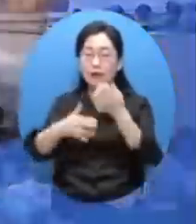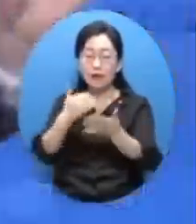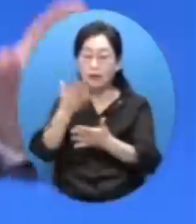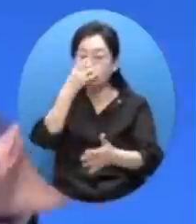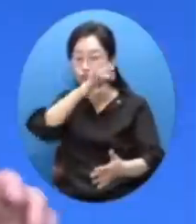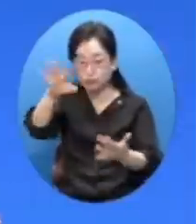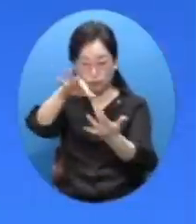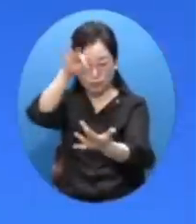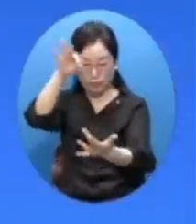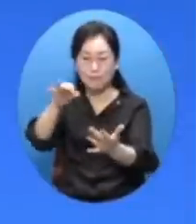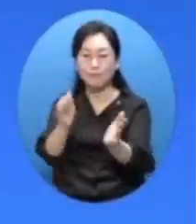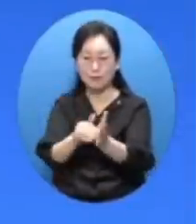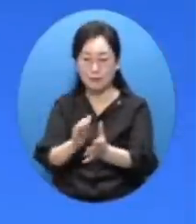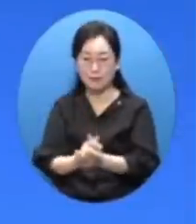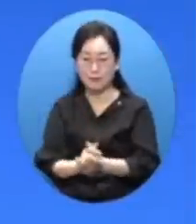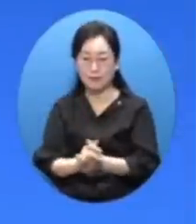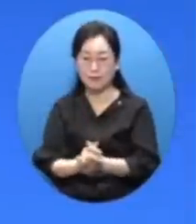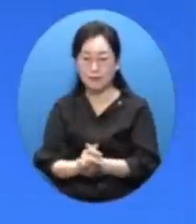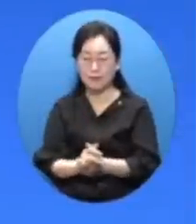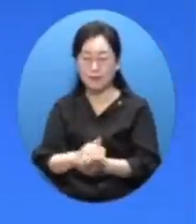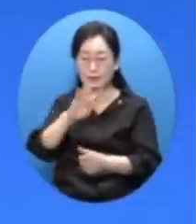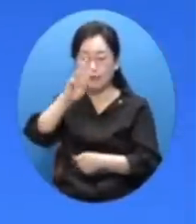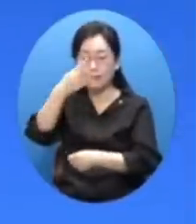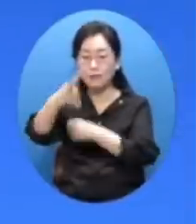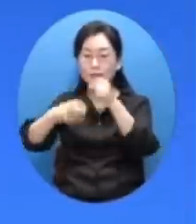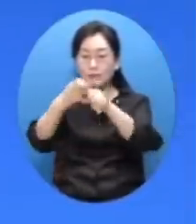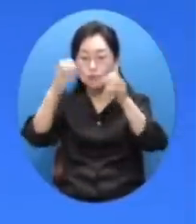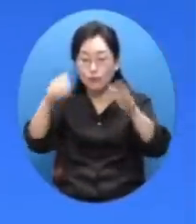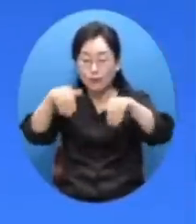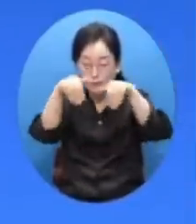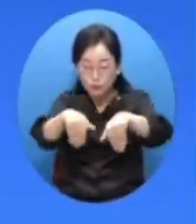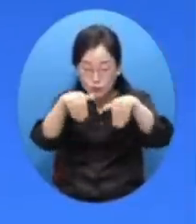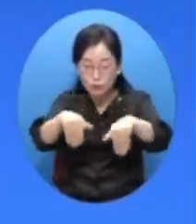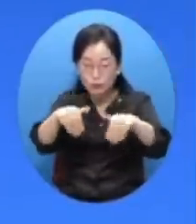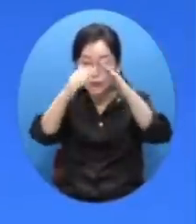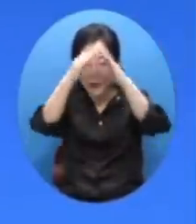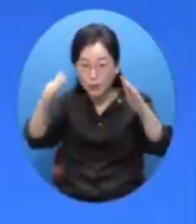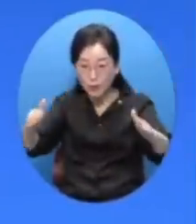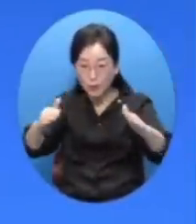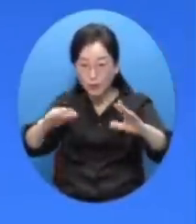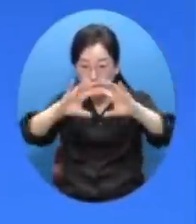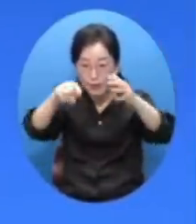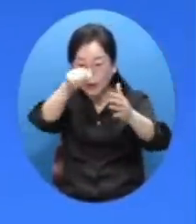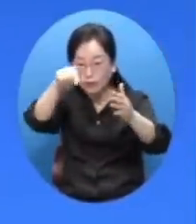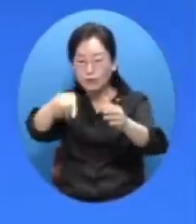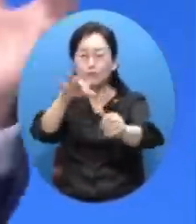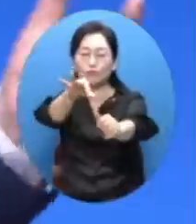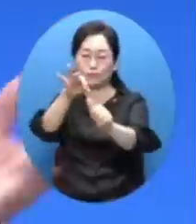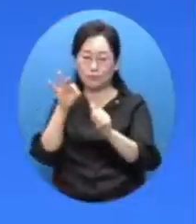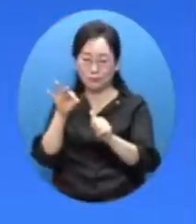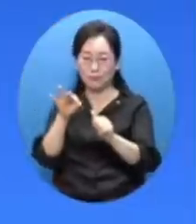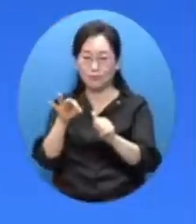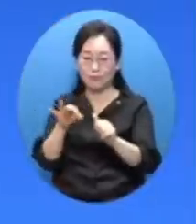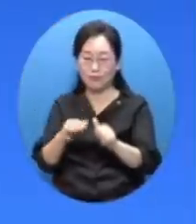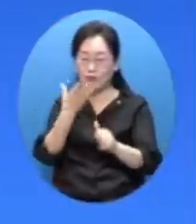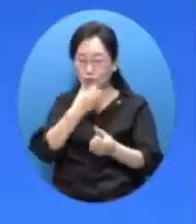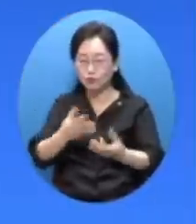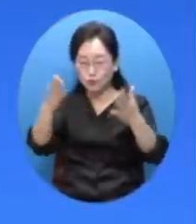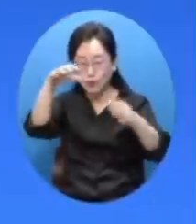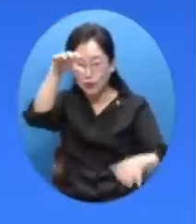무조건 택하신 것입니다. 430년 동안 종살이하던 애굽에서 저들을 구원해내시고 저들을 축복의